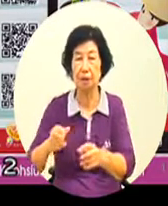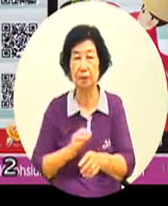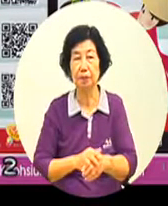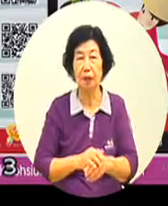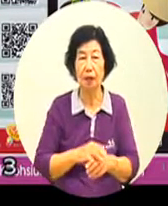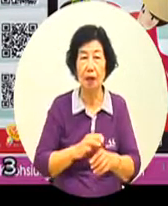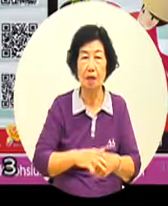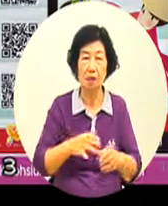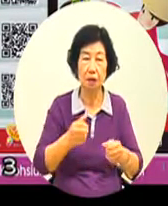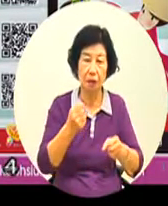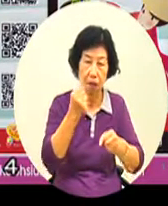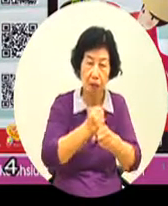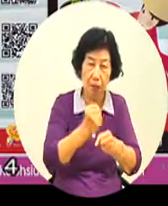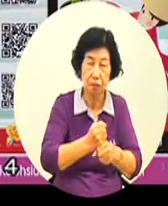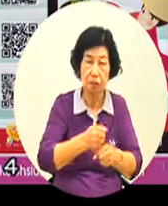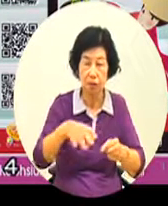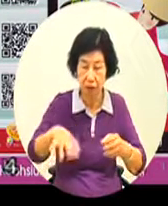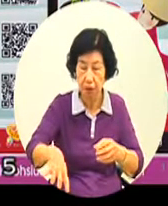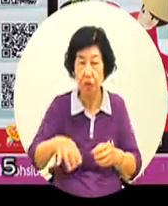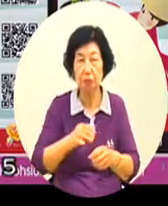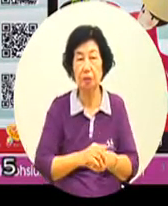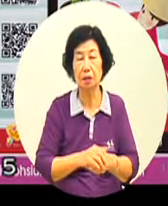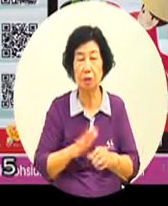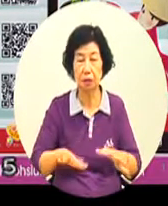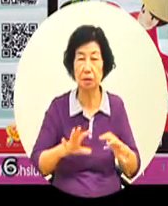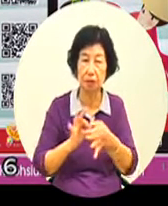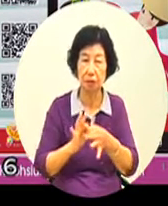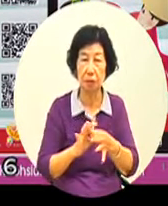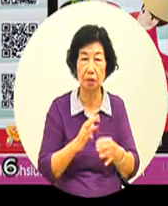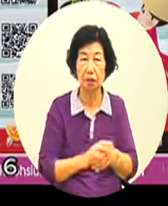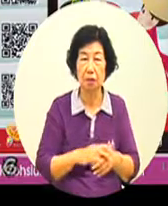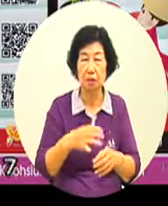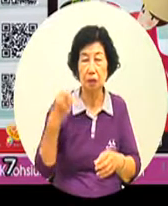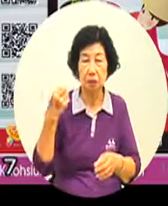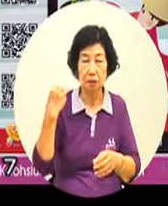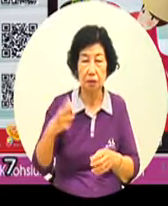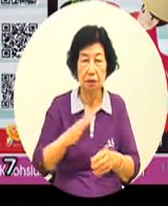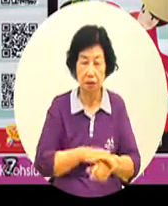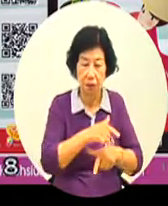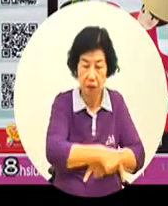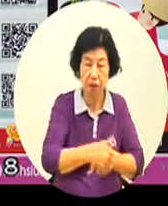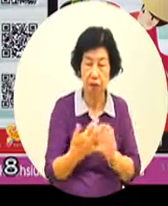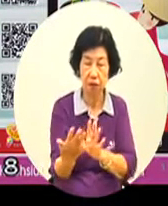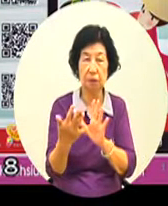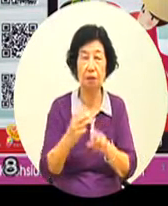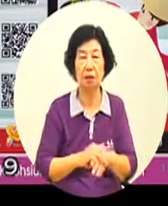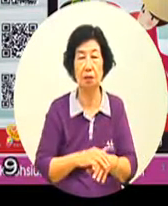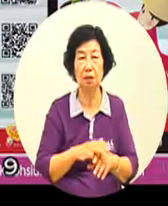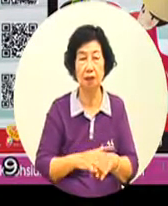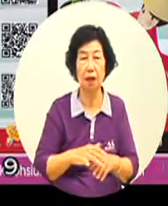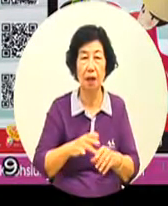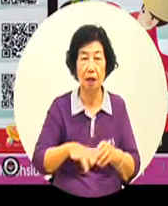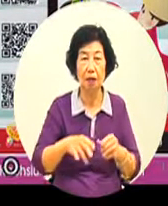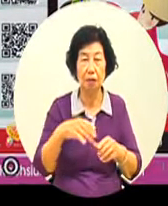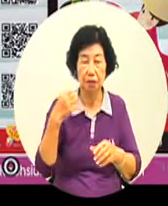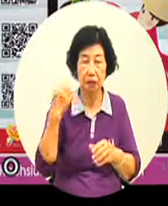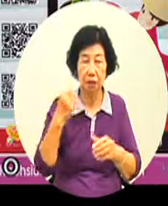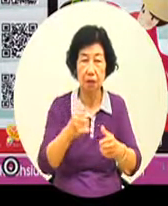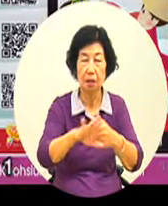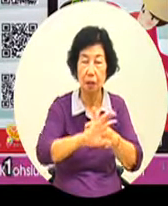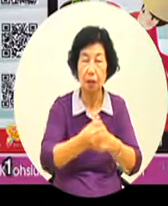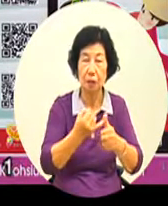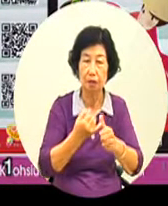室，好，以及我们现在大家很关切的新南向政策，新住民跟他的第二代相关的一个服务方案